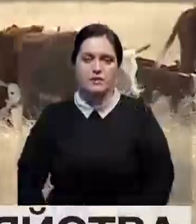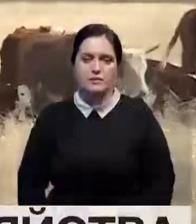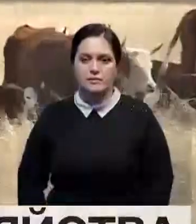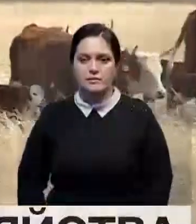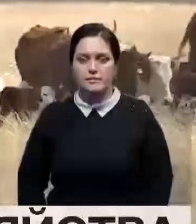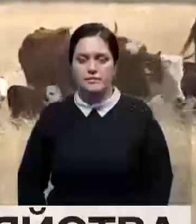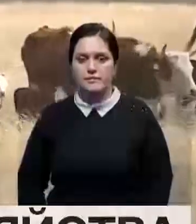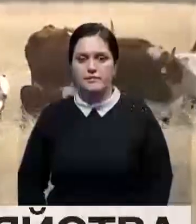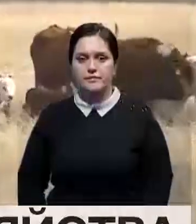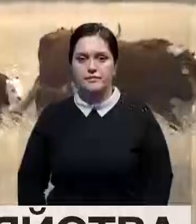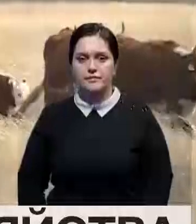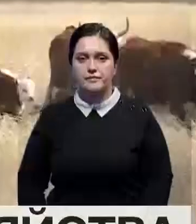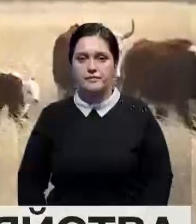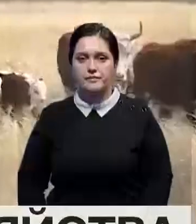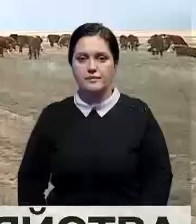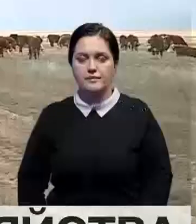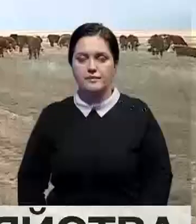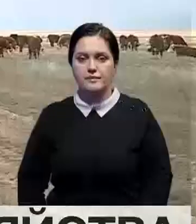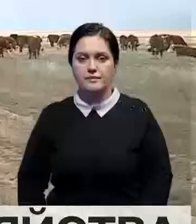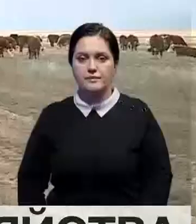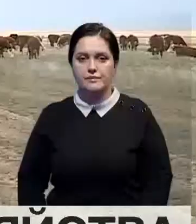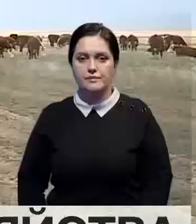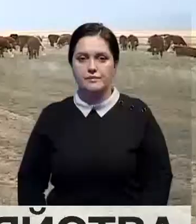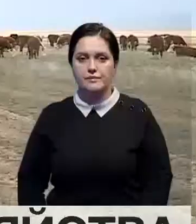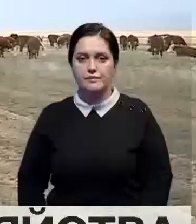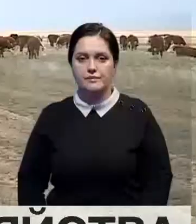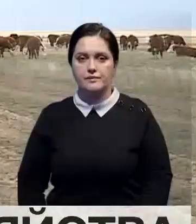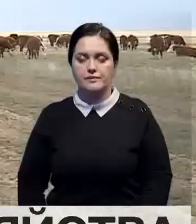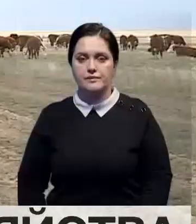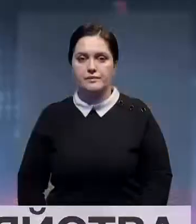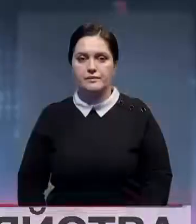Салькова, Айнадин Молдабеков, Айбек Даутов, Актюбинская область, Хабар-24.